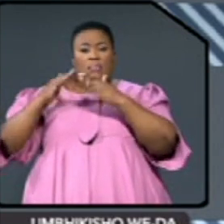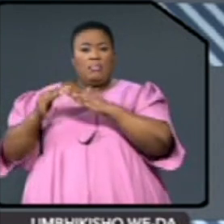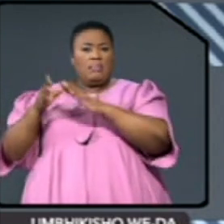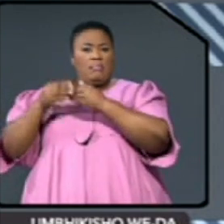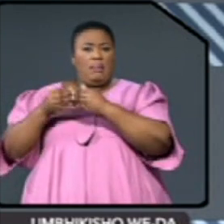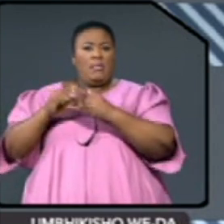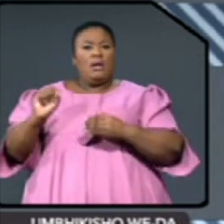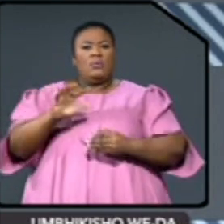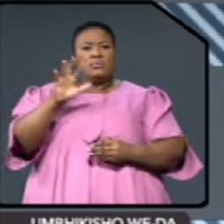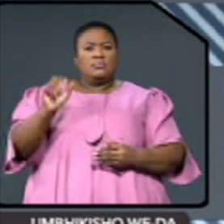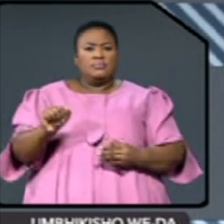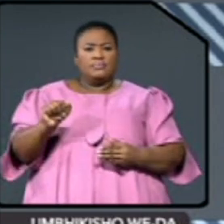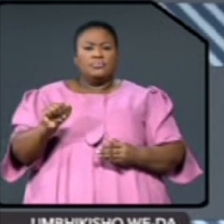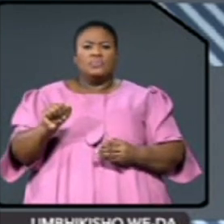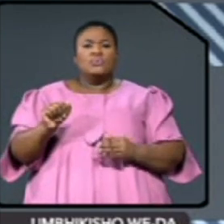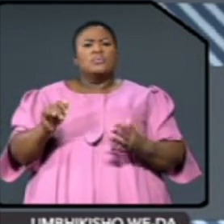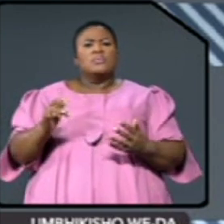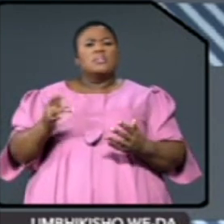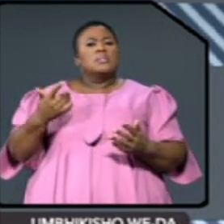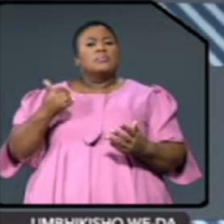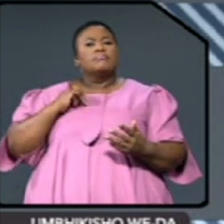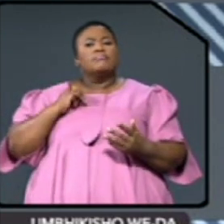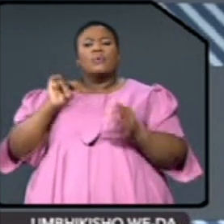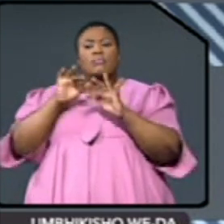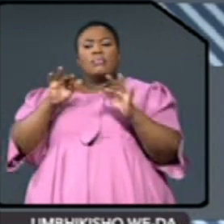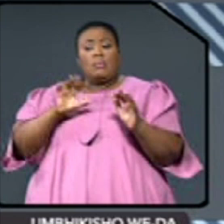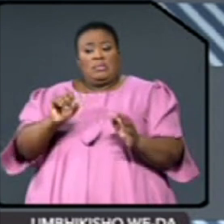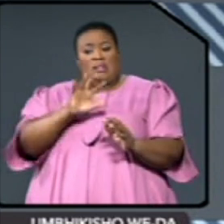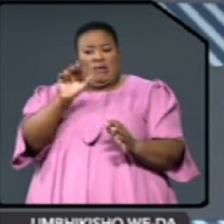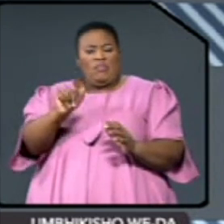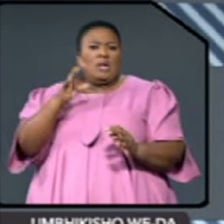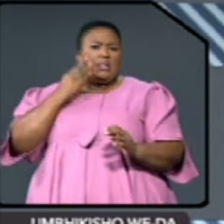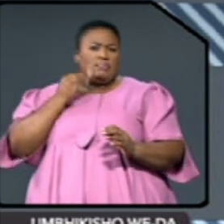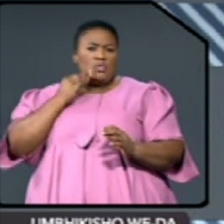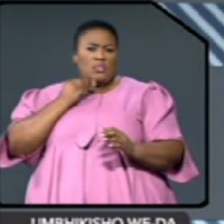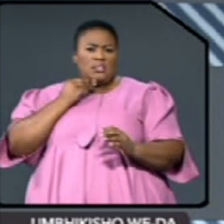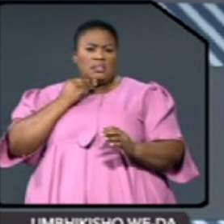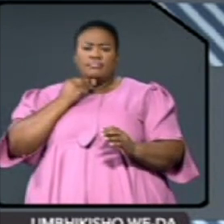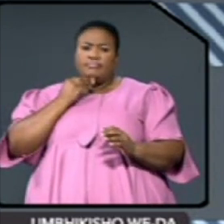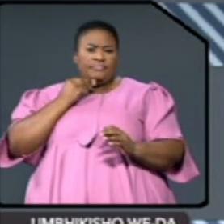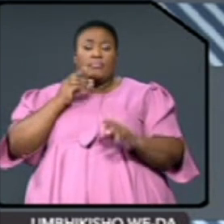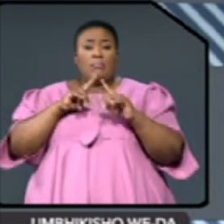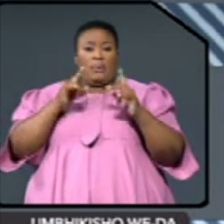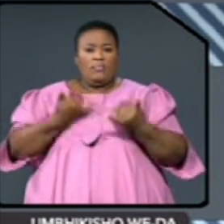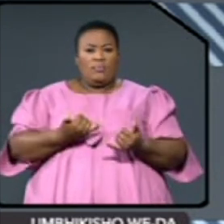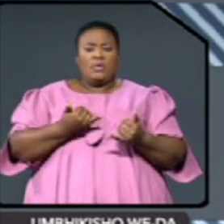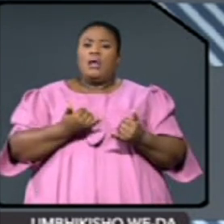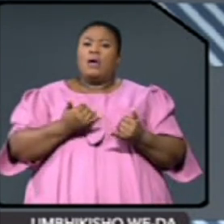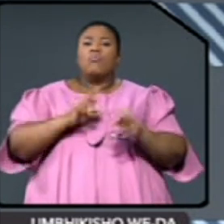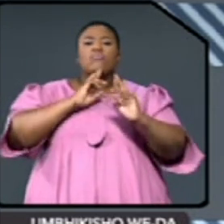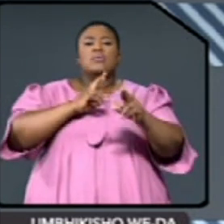abantu baseNingizimu abadlulwa kulona. So njengamanje bengakabi nomuntu